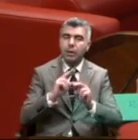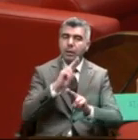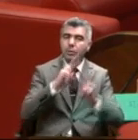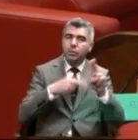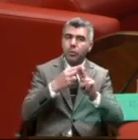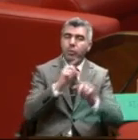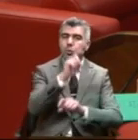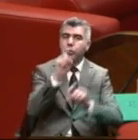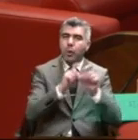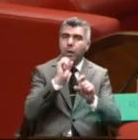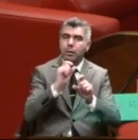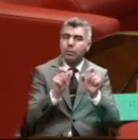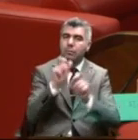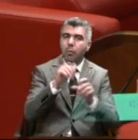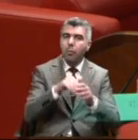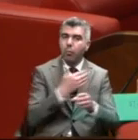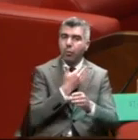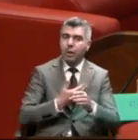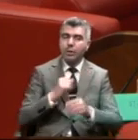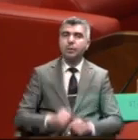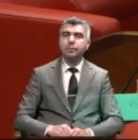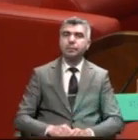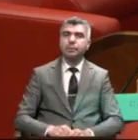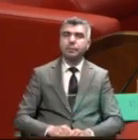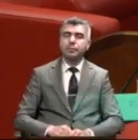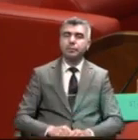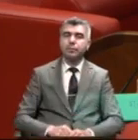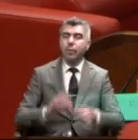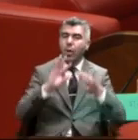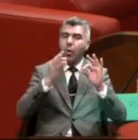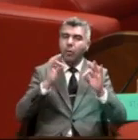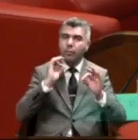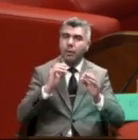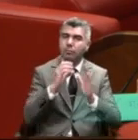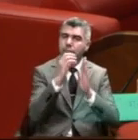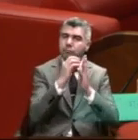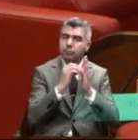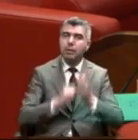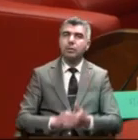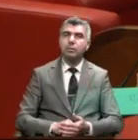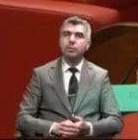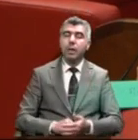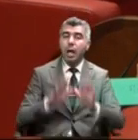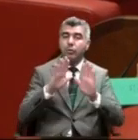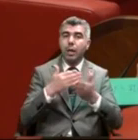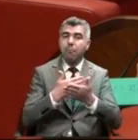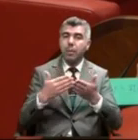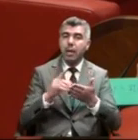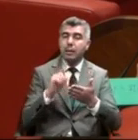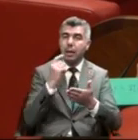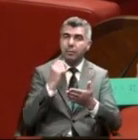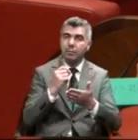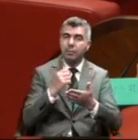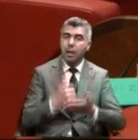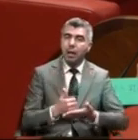لمجموعه من الساده المستشارين حول امور مدقه 10 مليار غادي